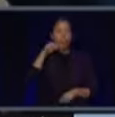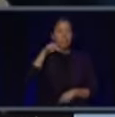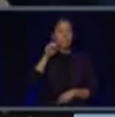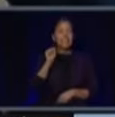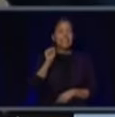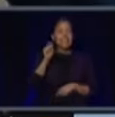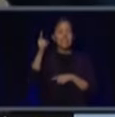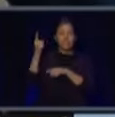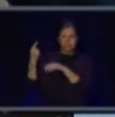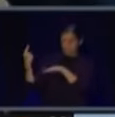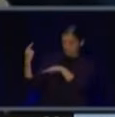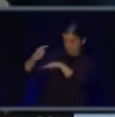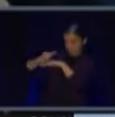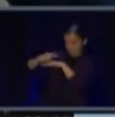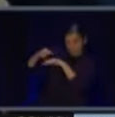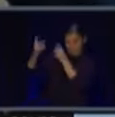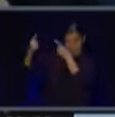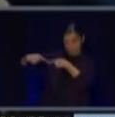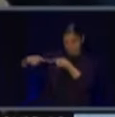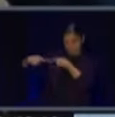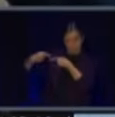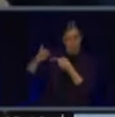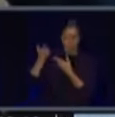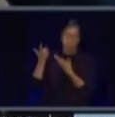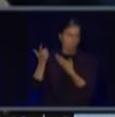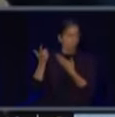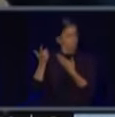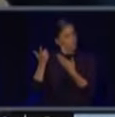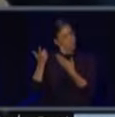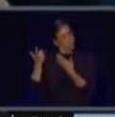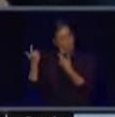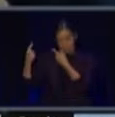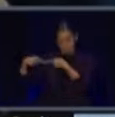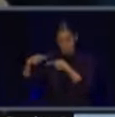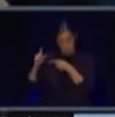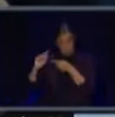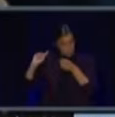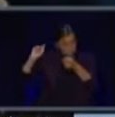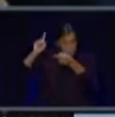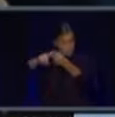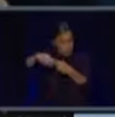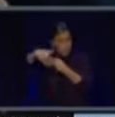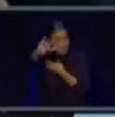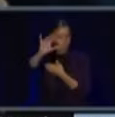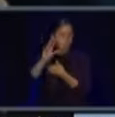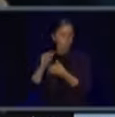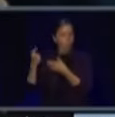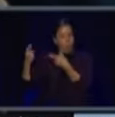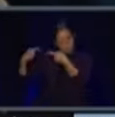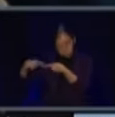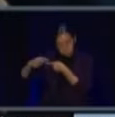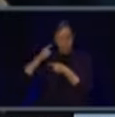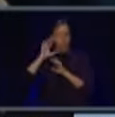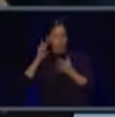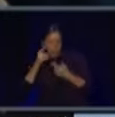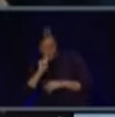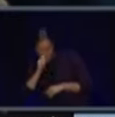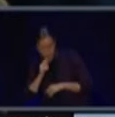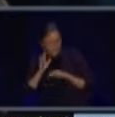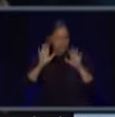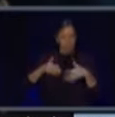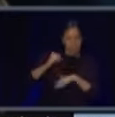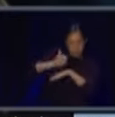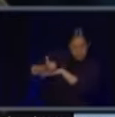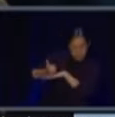significative. Elle peut avoir lieu pour un temps précis, le temps de s'ajuster, de développer les tests de dépistage, mais il y aura quand même